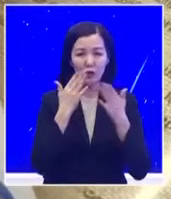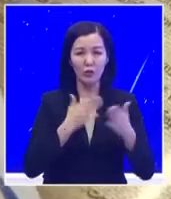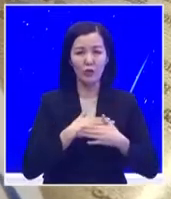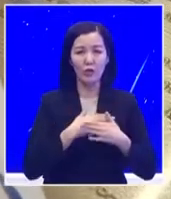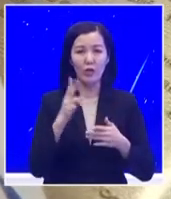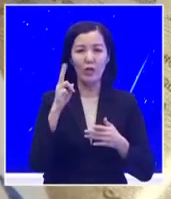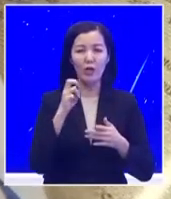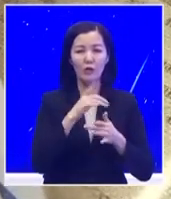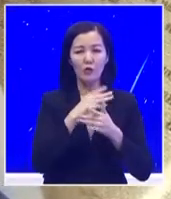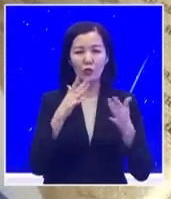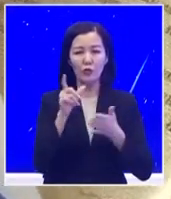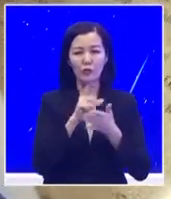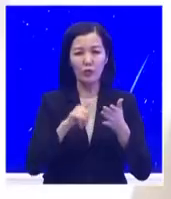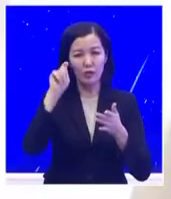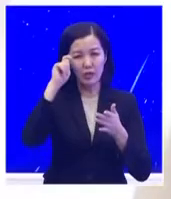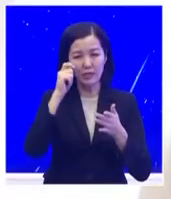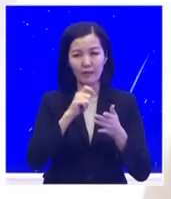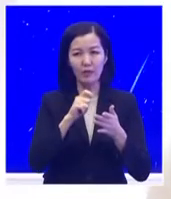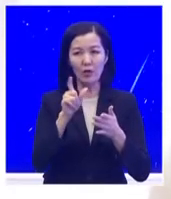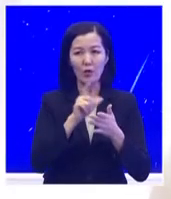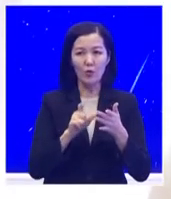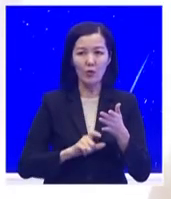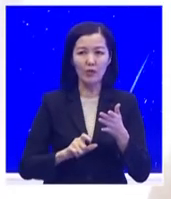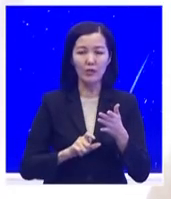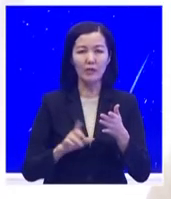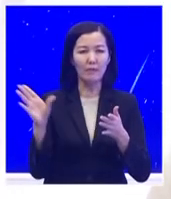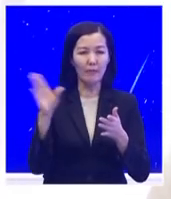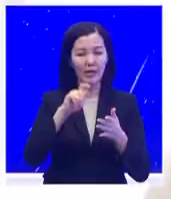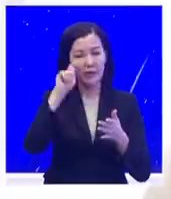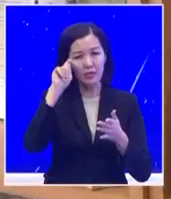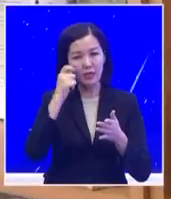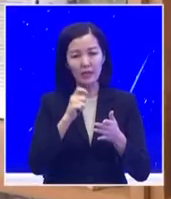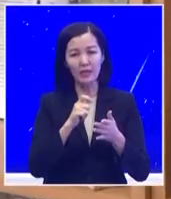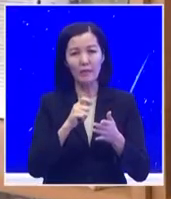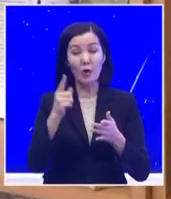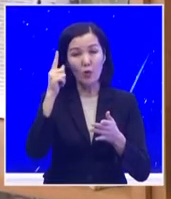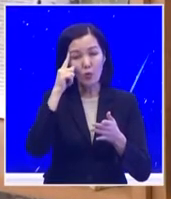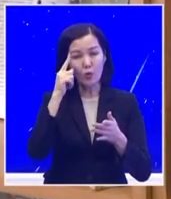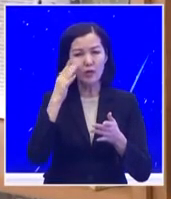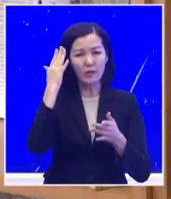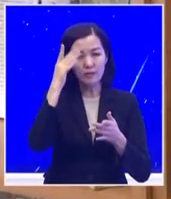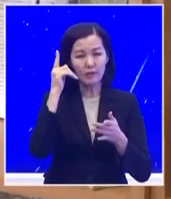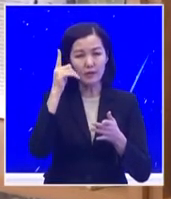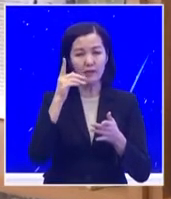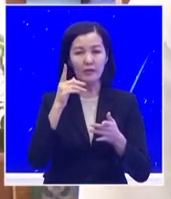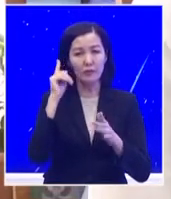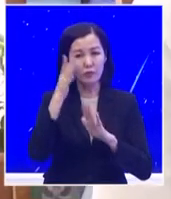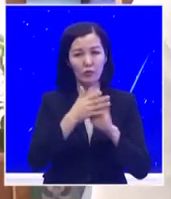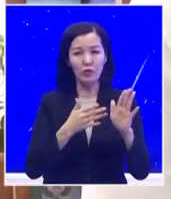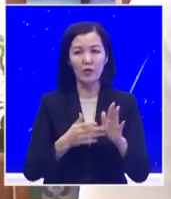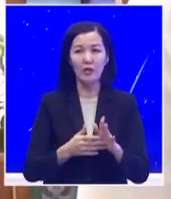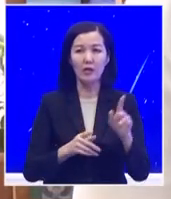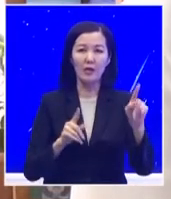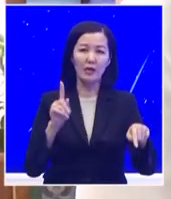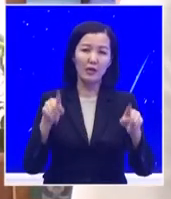ақынның 200-ден астам жырын жаттапты. Өлеңдерді өреге тоқып қана қоймай, кемеңгердің келелі ойларын өмірлік ұстанымға айналдырған. Кейбір